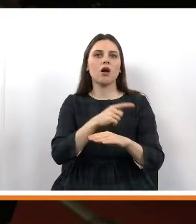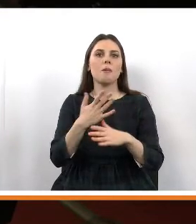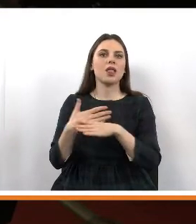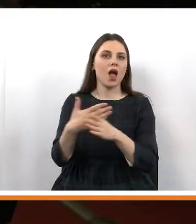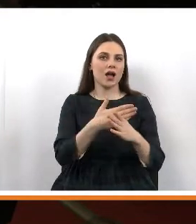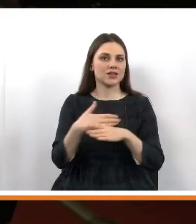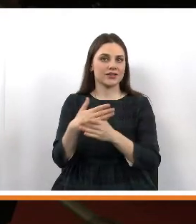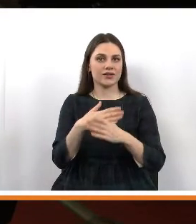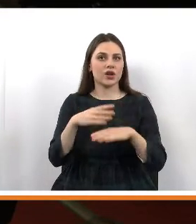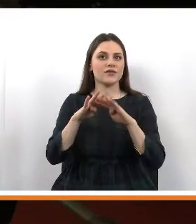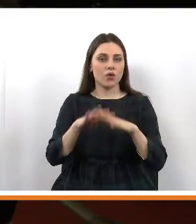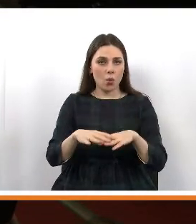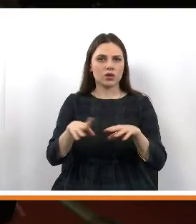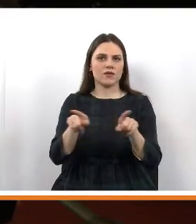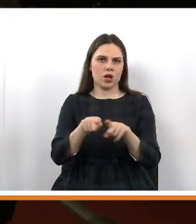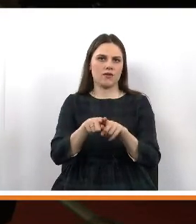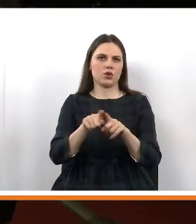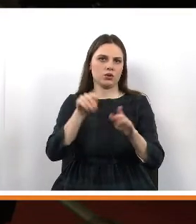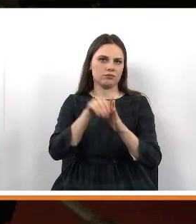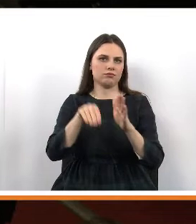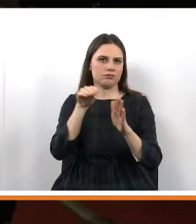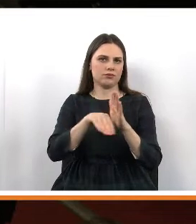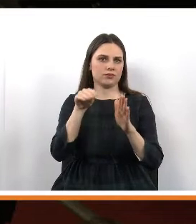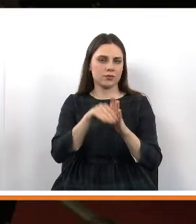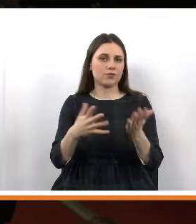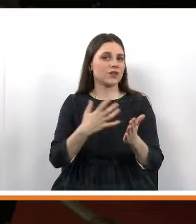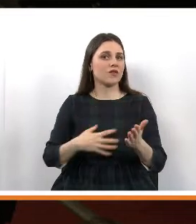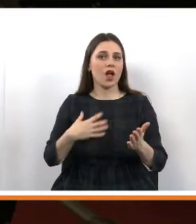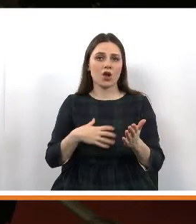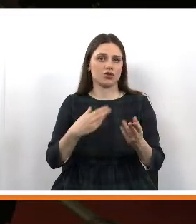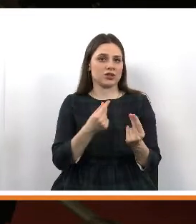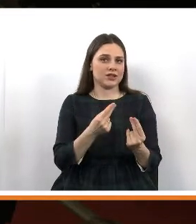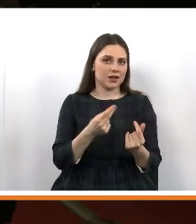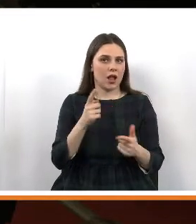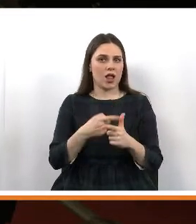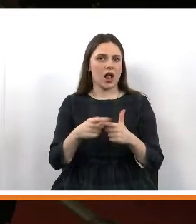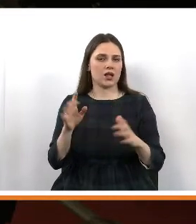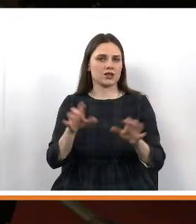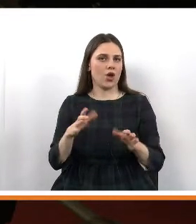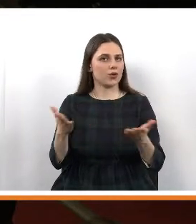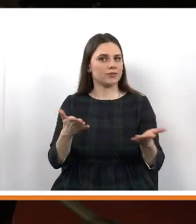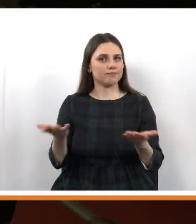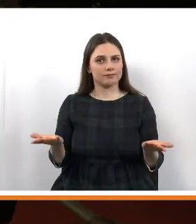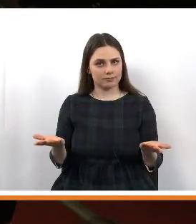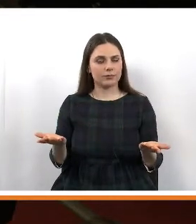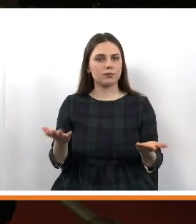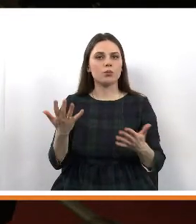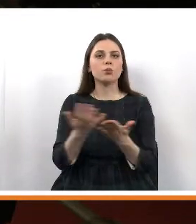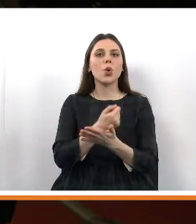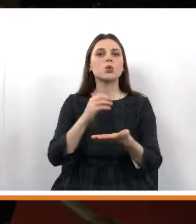законе о благотворительности, все равно его формировали. Это я к тому, что важнее деньги или закон. И получается ситуация, что у